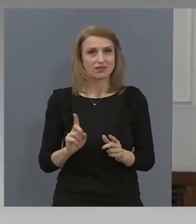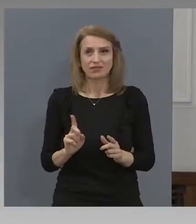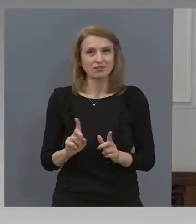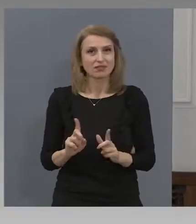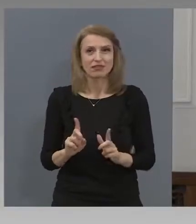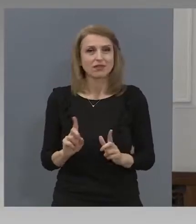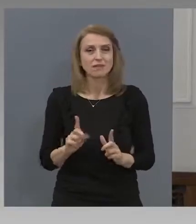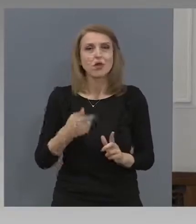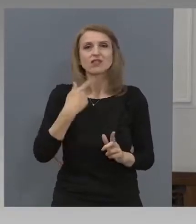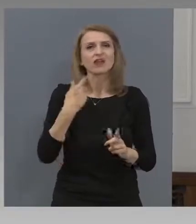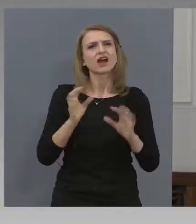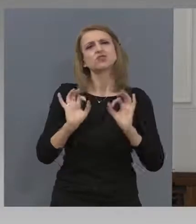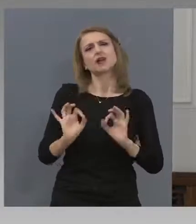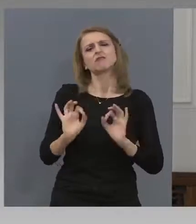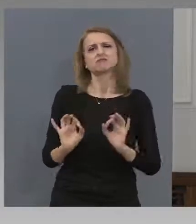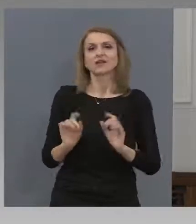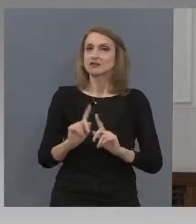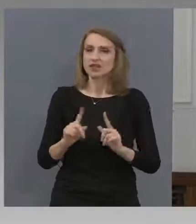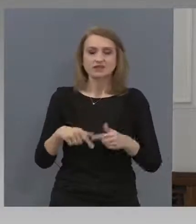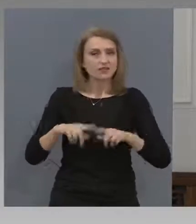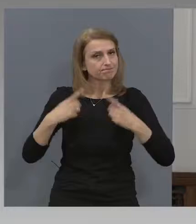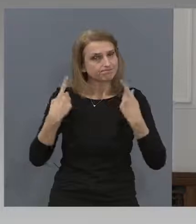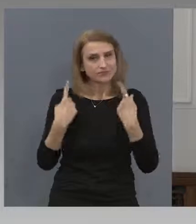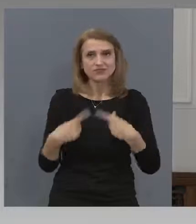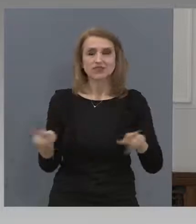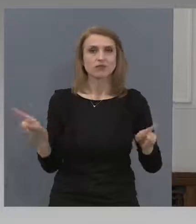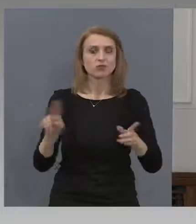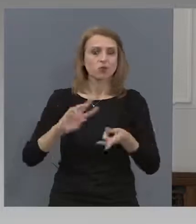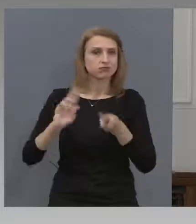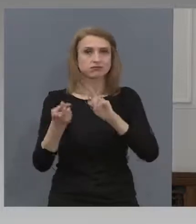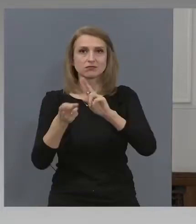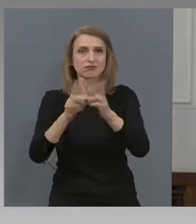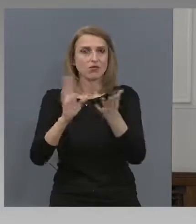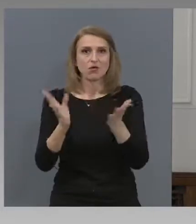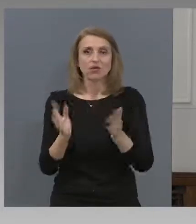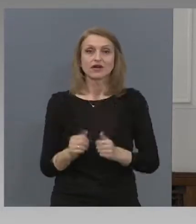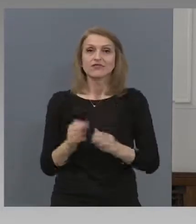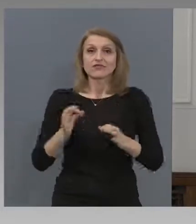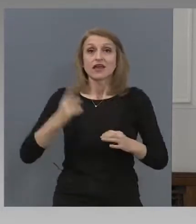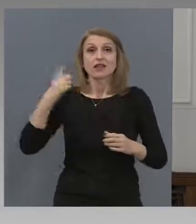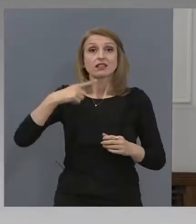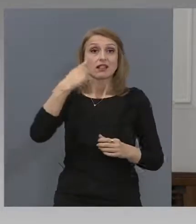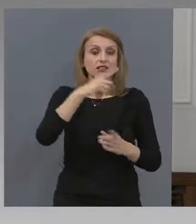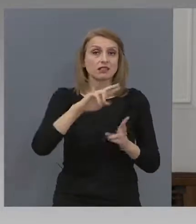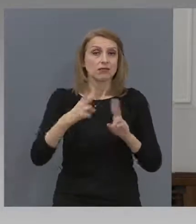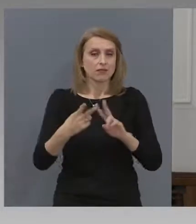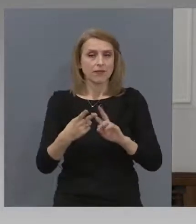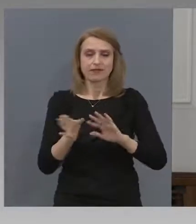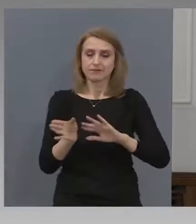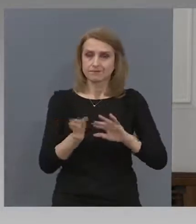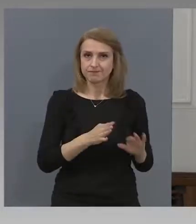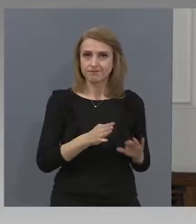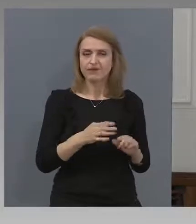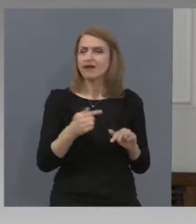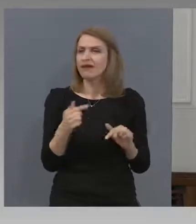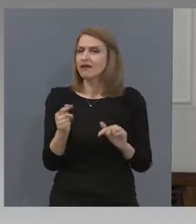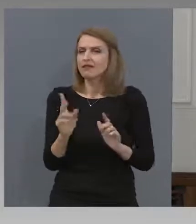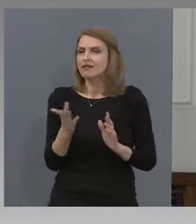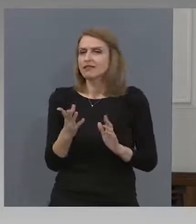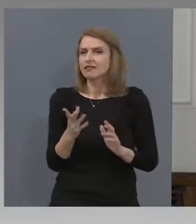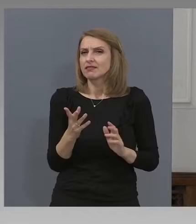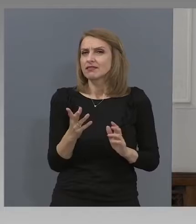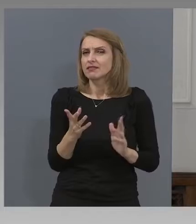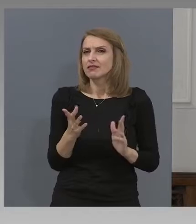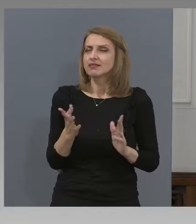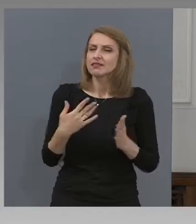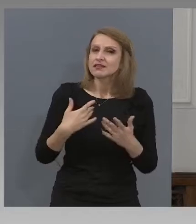Не бих казала обичайното. Така че отговарям на въпроса, изобщо не става въпрос. Аз тръгнах,